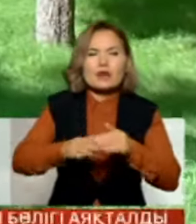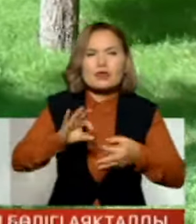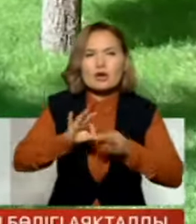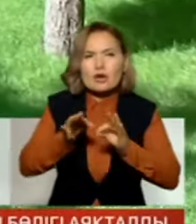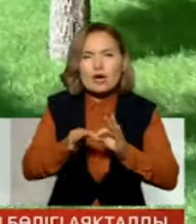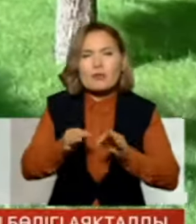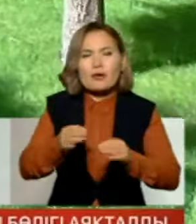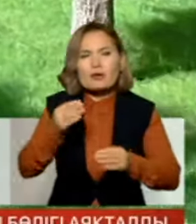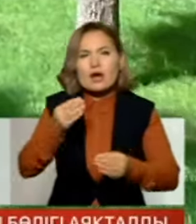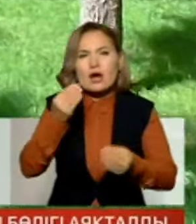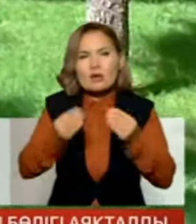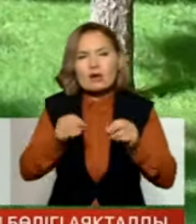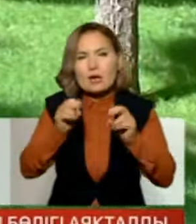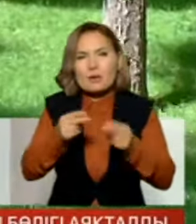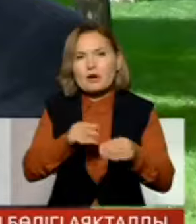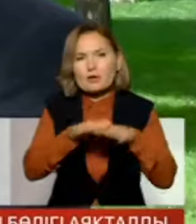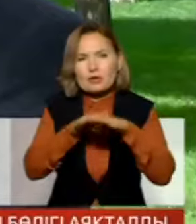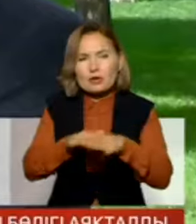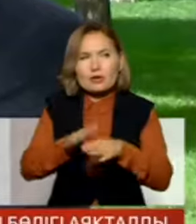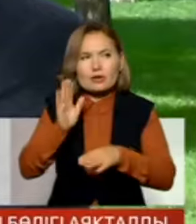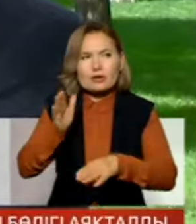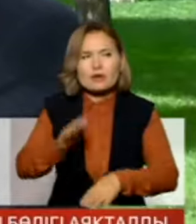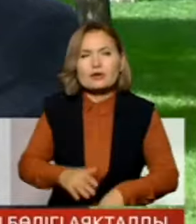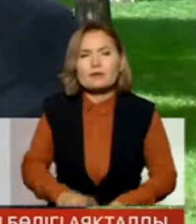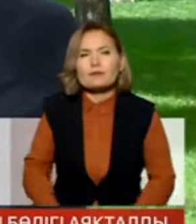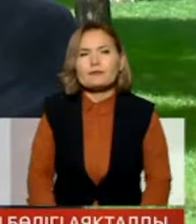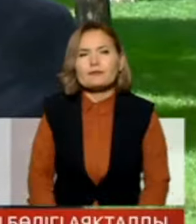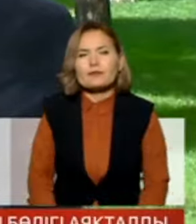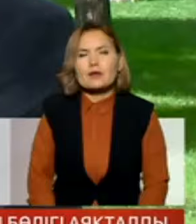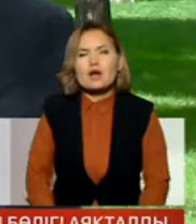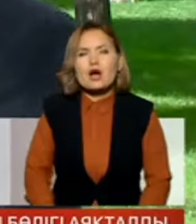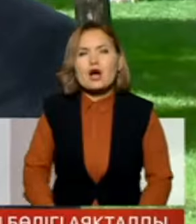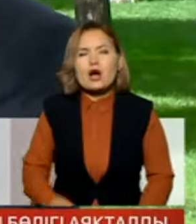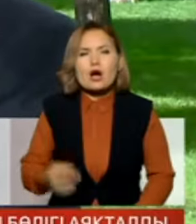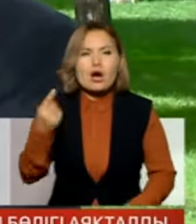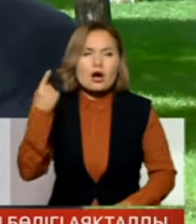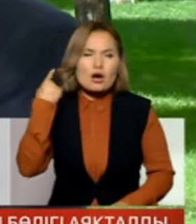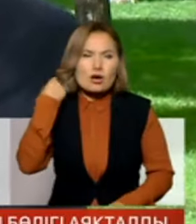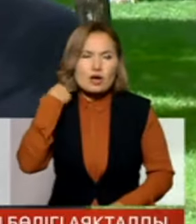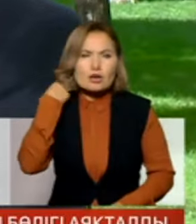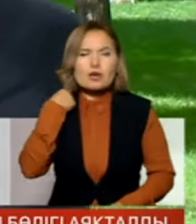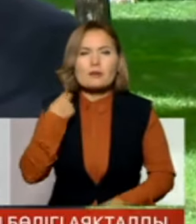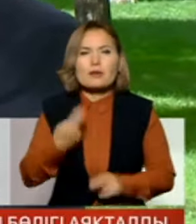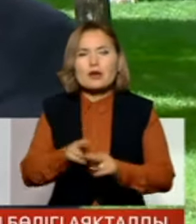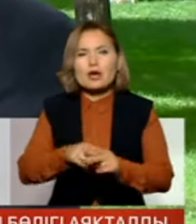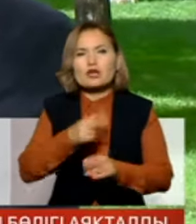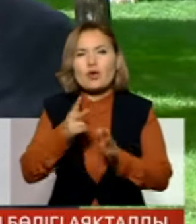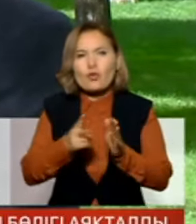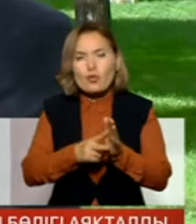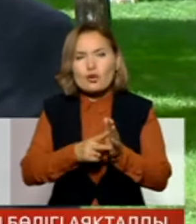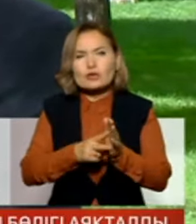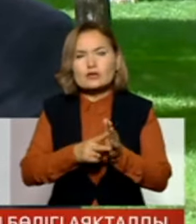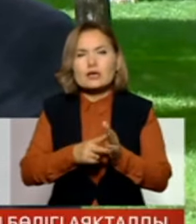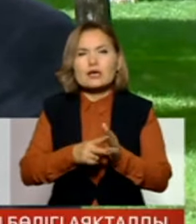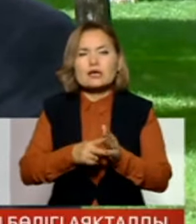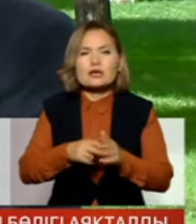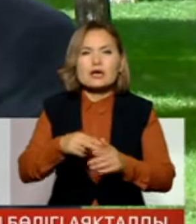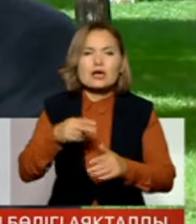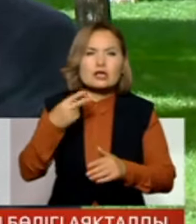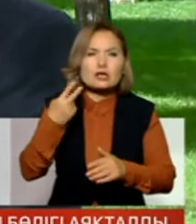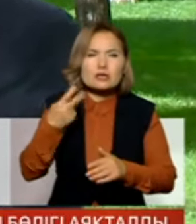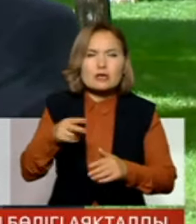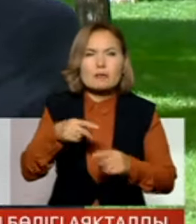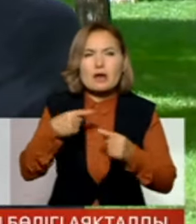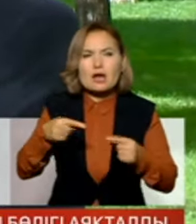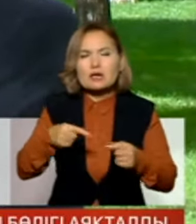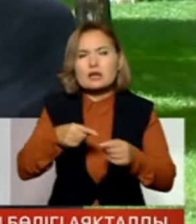сурдолимпиялық спорт түрлерін ғана қаржыландырмақ. Ұлыбритания мысалы 15, Беларусь 17, көршілерімізде сонда 20-ға жуық спорт түрлерін